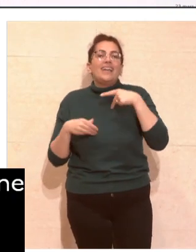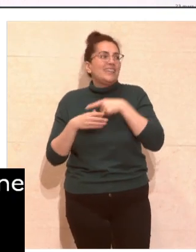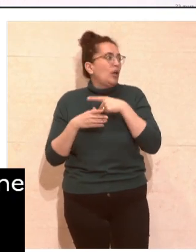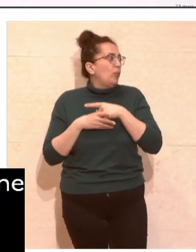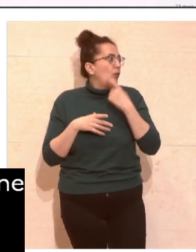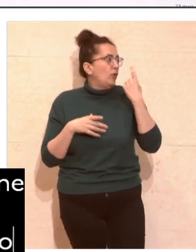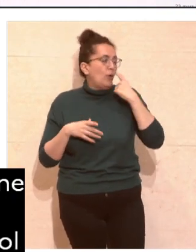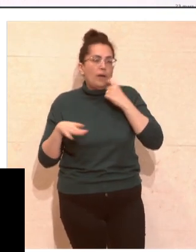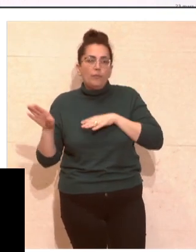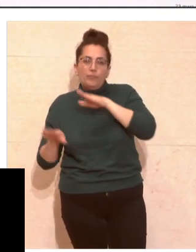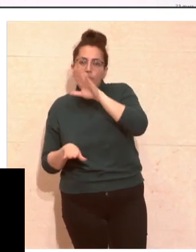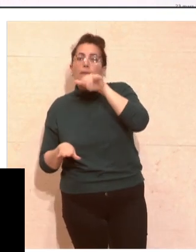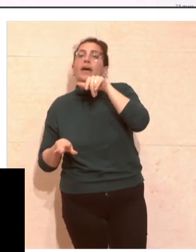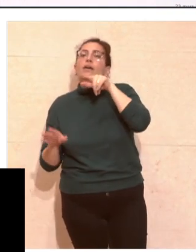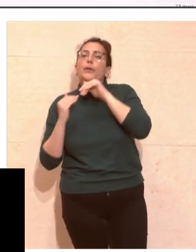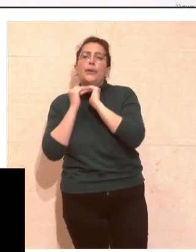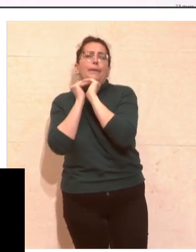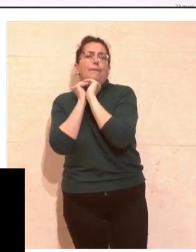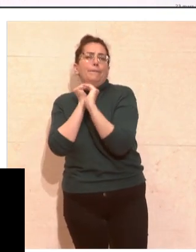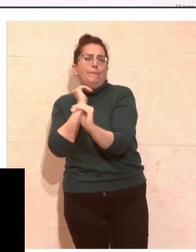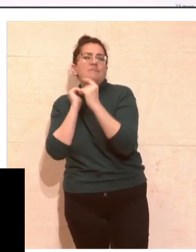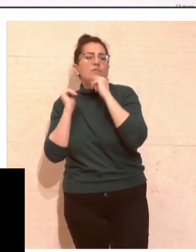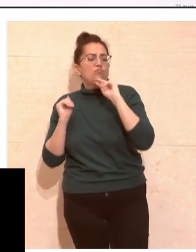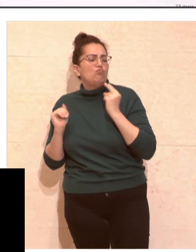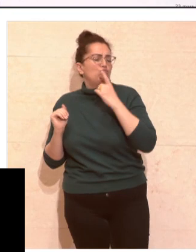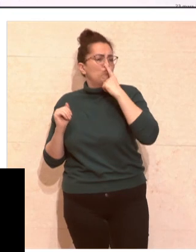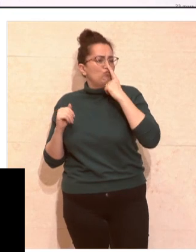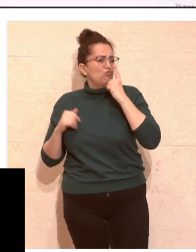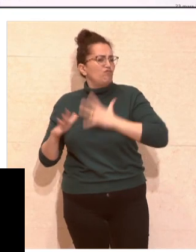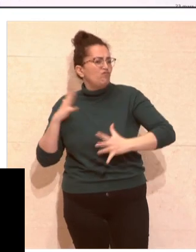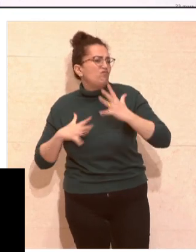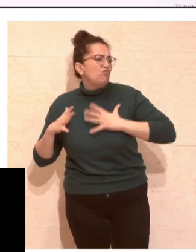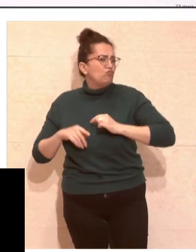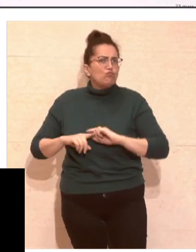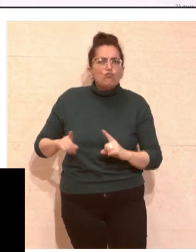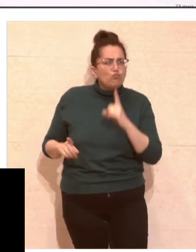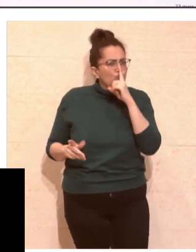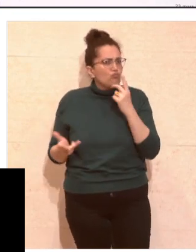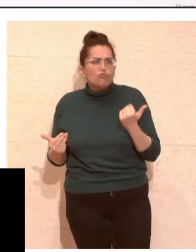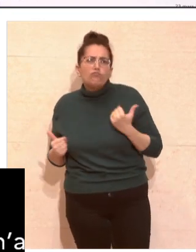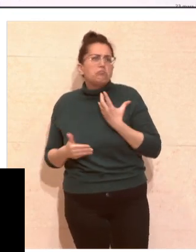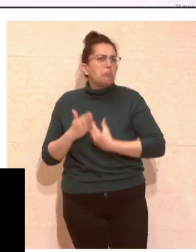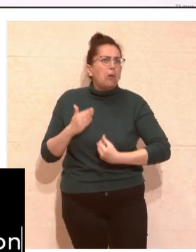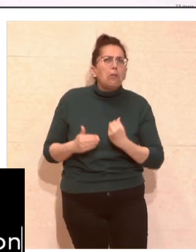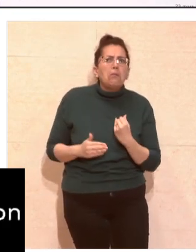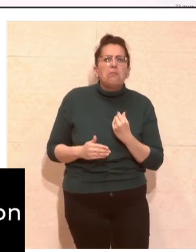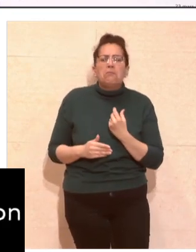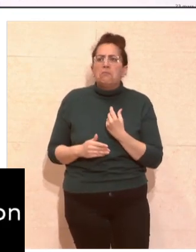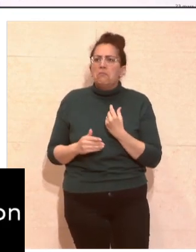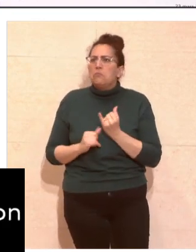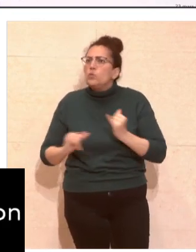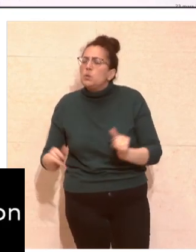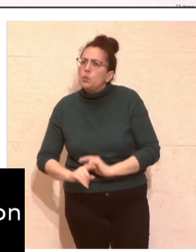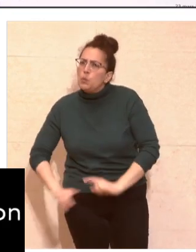stabiliser assez vite. Et donc, on n'a pas l'impression qu'on est si somnolent, qu'on manque tant que ça de sommeil, alors que nos performances vont se